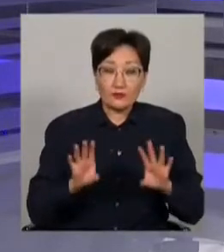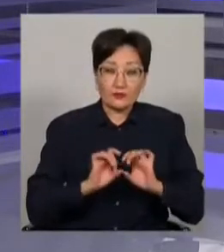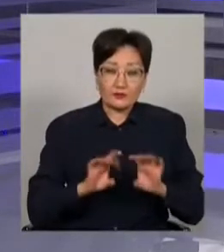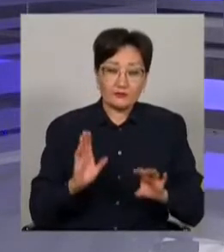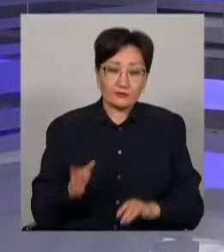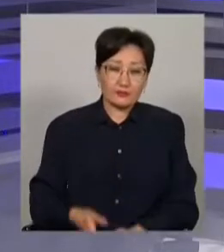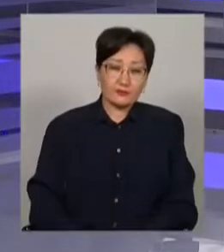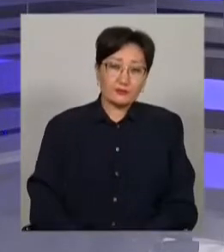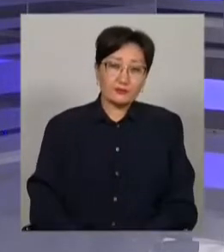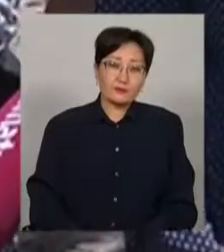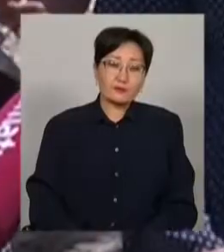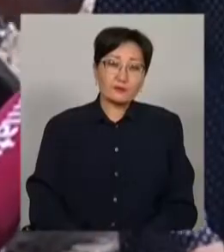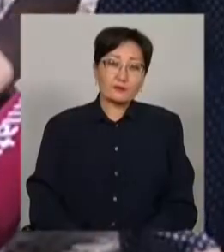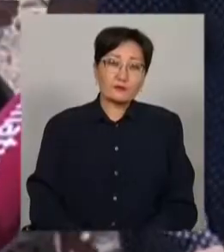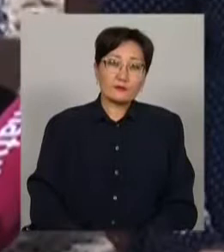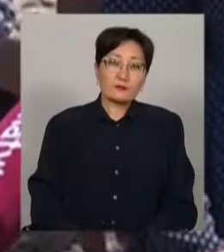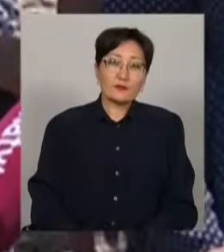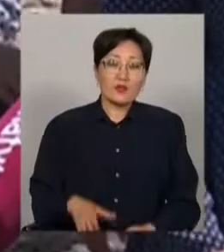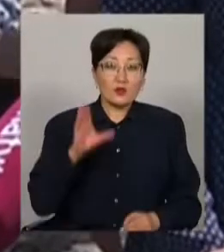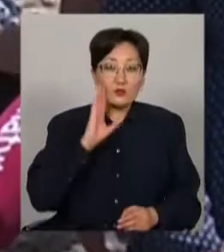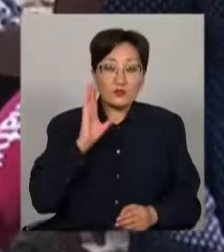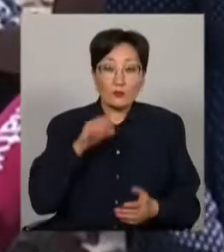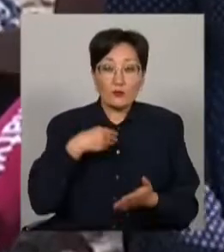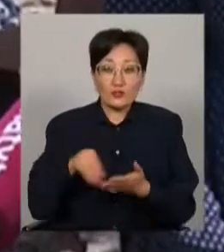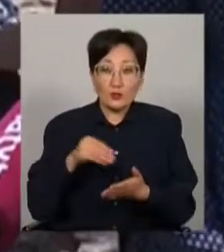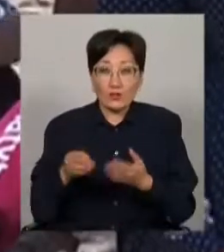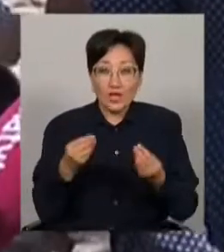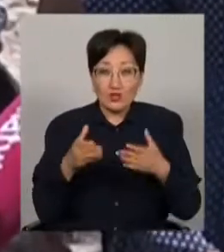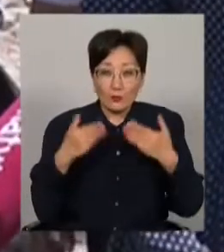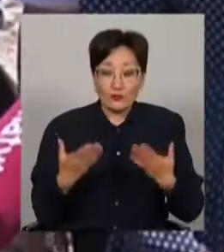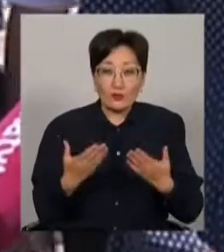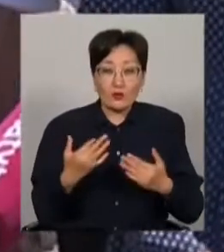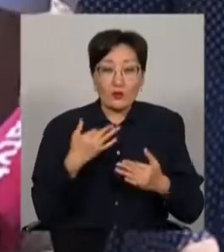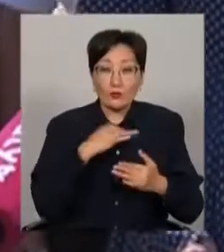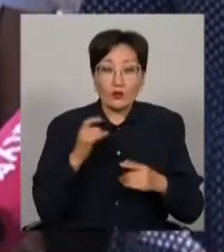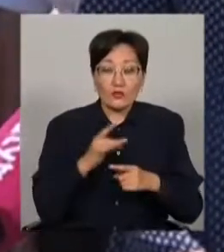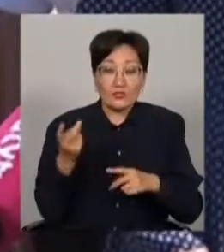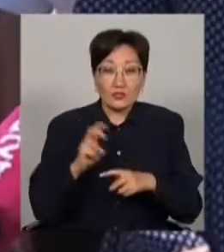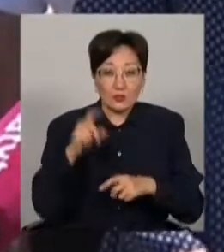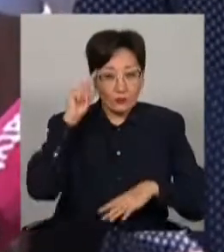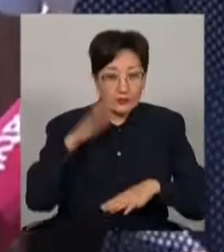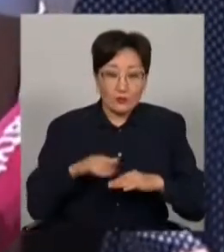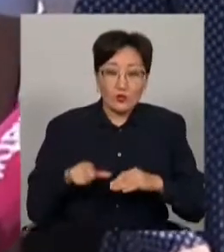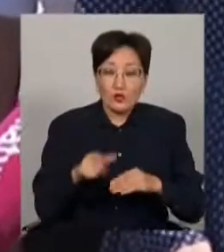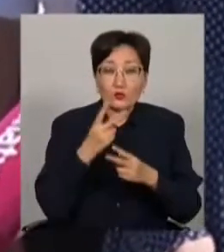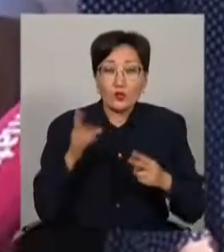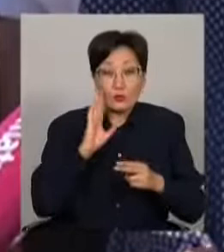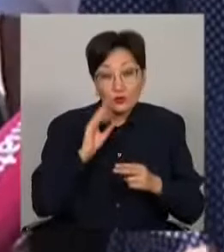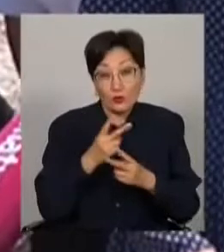дап қайтты. Суды мен сатып алға ақшам жоқ. Неше рет келді әкім. Жолды да қарады, суды да